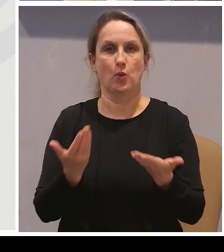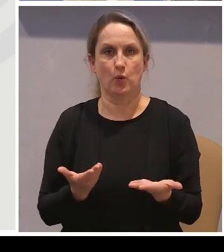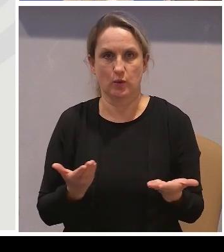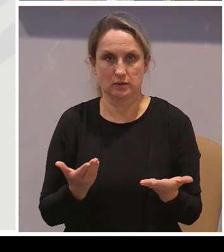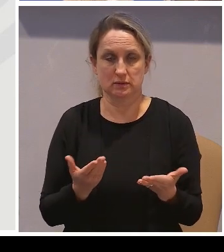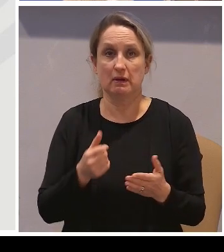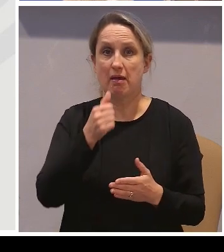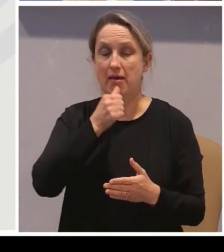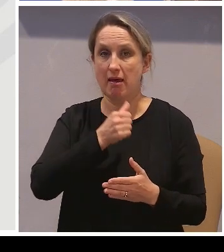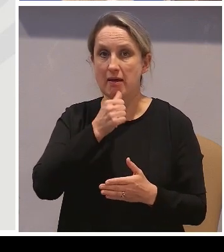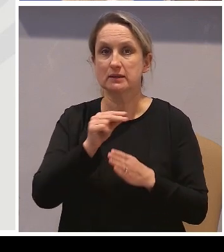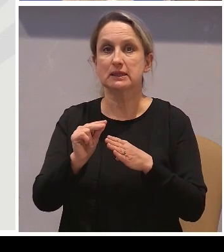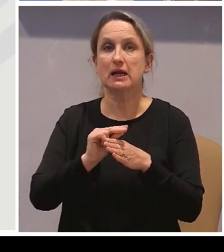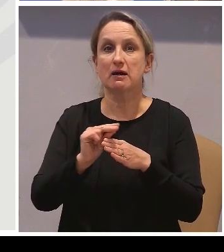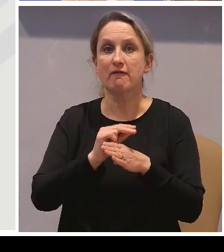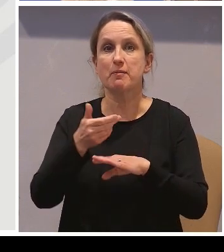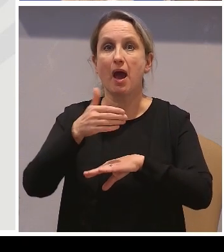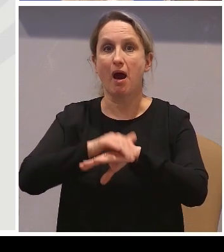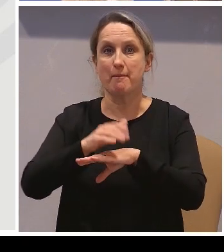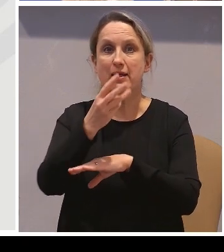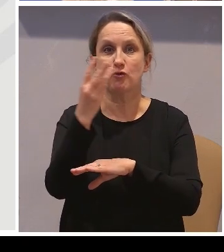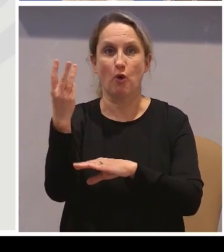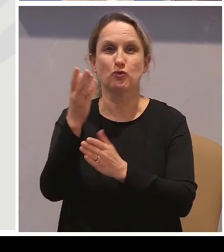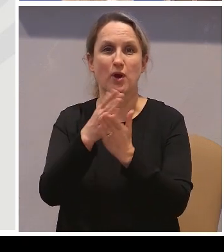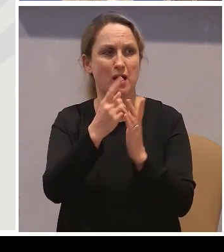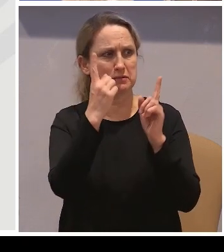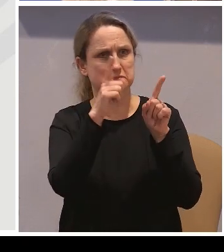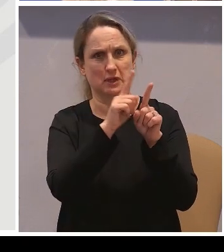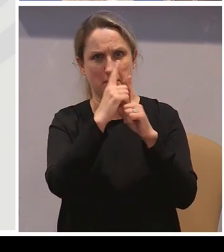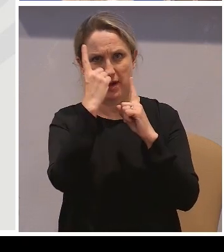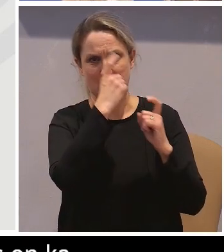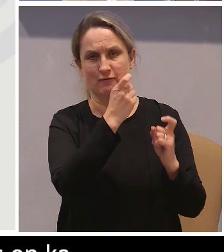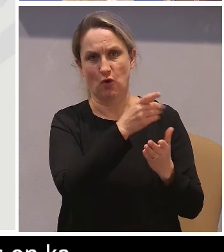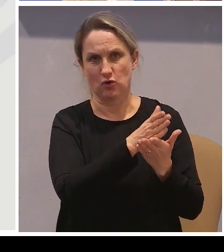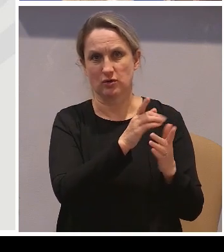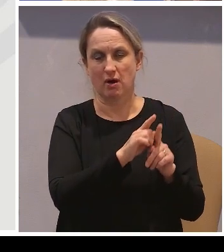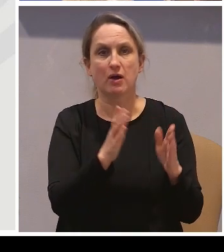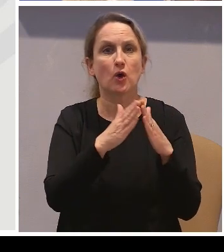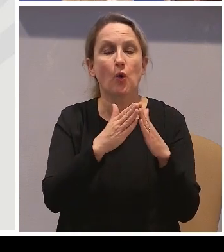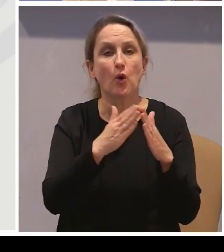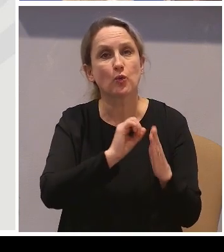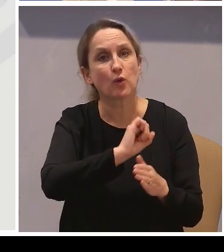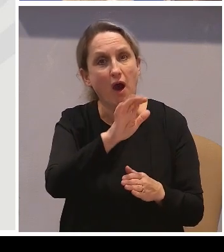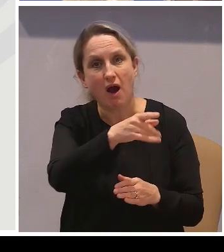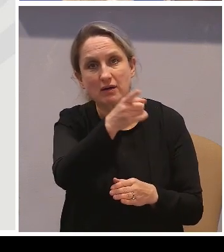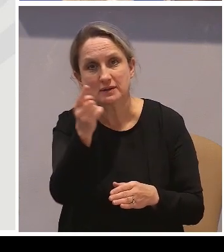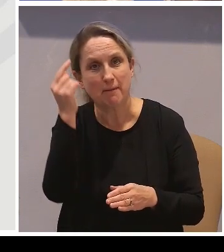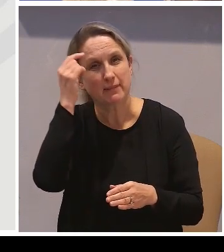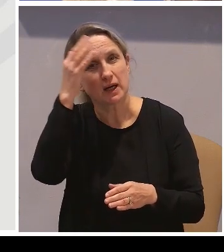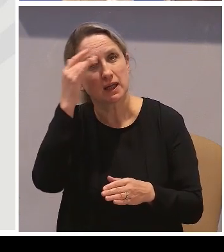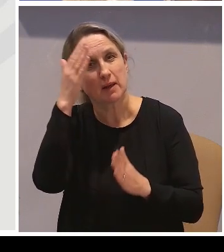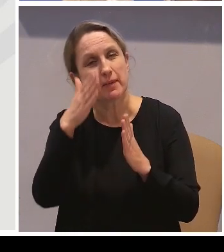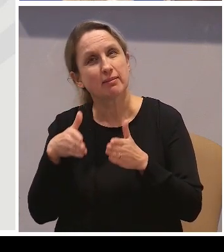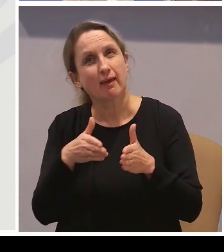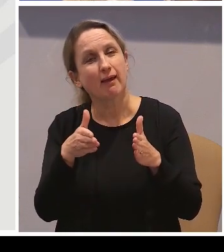Ravimiameti criteria kodulehel ka olemas. and Ja different võib-olla siis information. This kuju kaasa information is või also siis mõtisklus available siis on the teile website kuju kaasa.